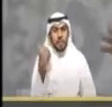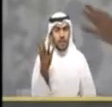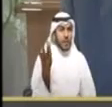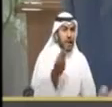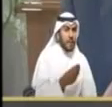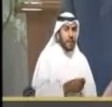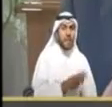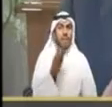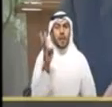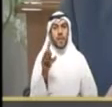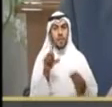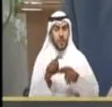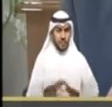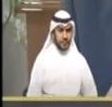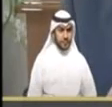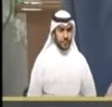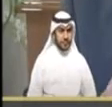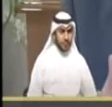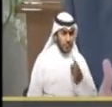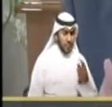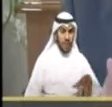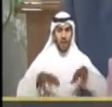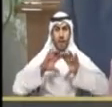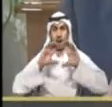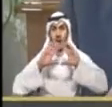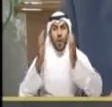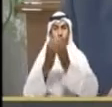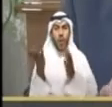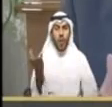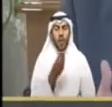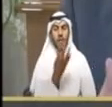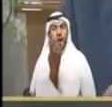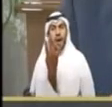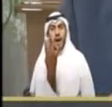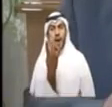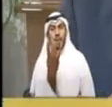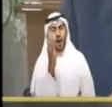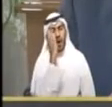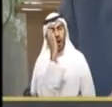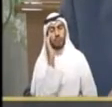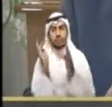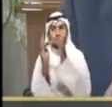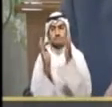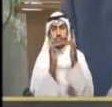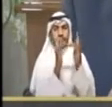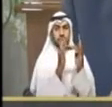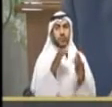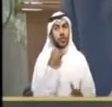30%. هذا المختبر طبعا يتكون من أربع غرف نوم مجهزة بأحدث